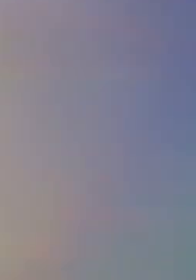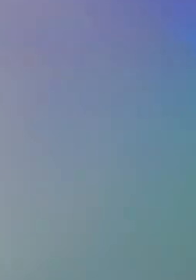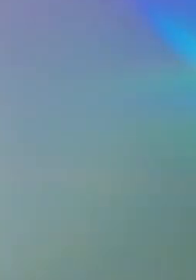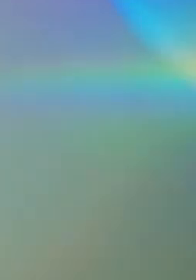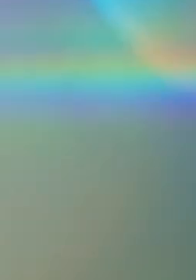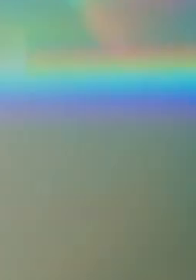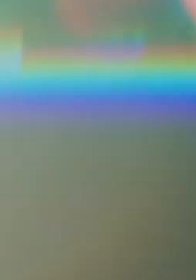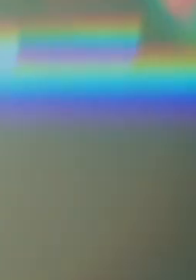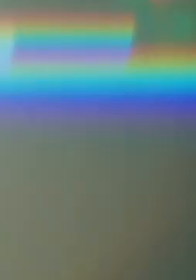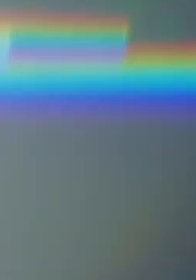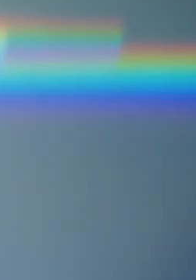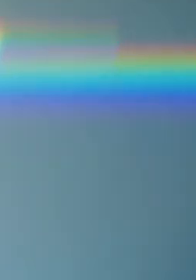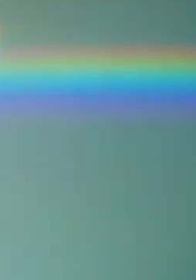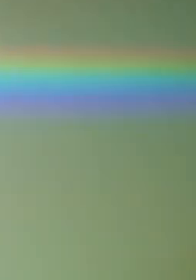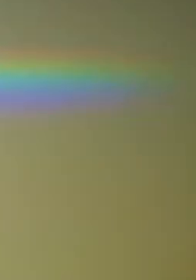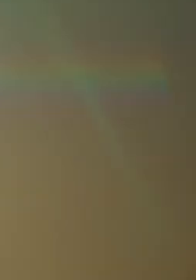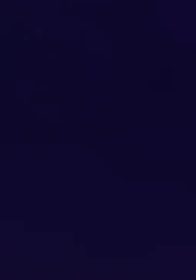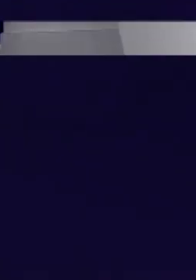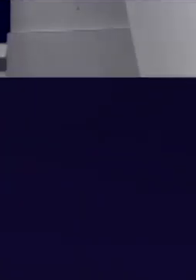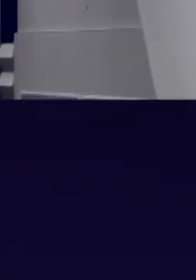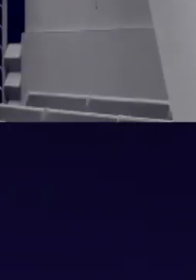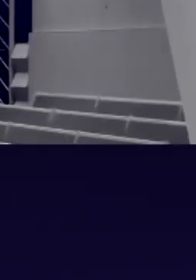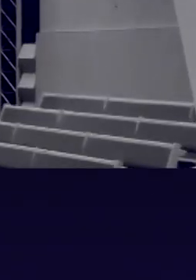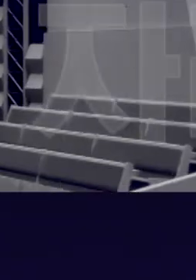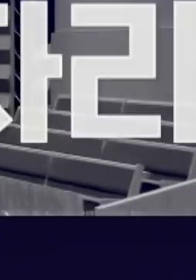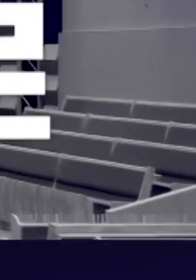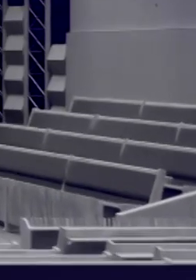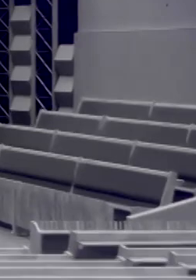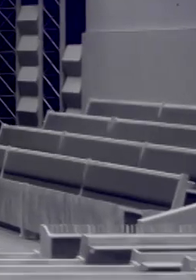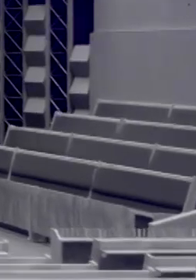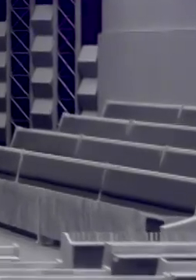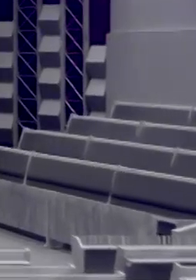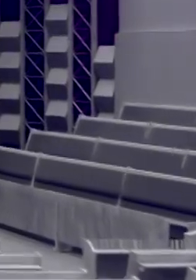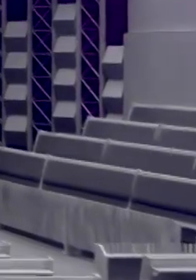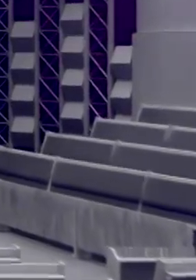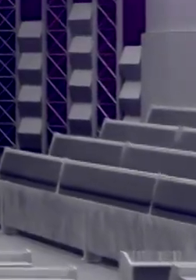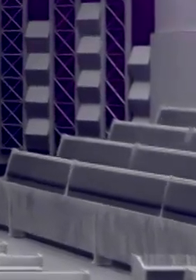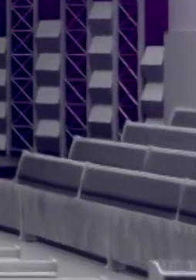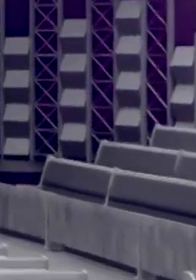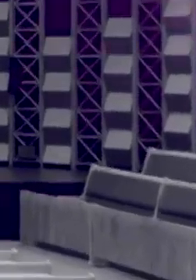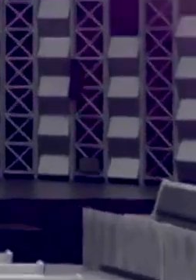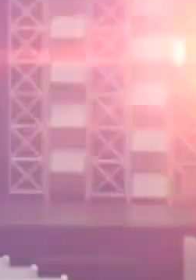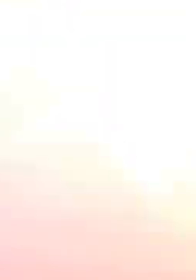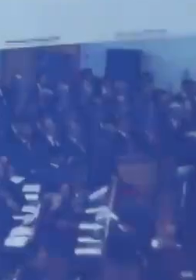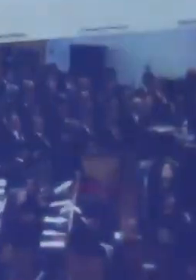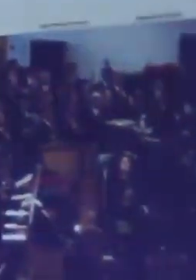예배가 살아야 교회가 삽니다. 다시 예배의 자리로 돌아갑시다.